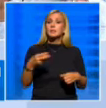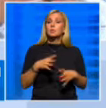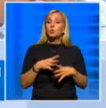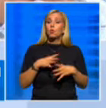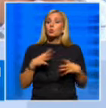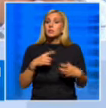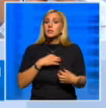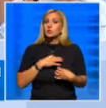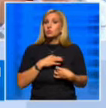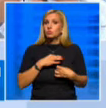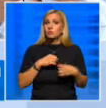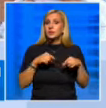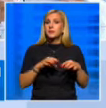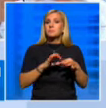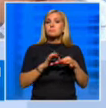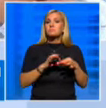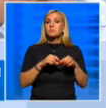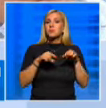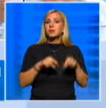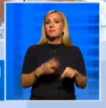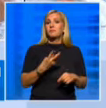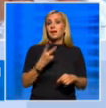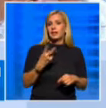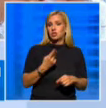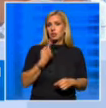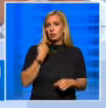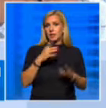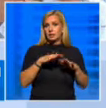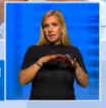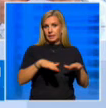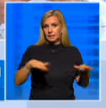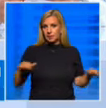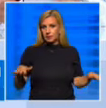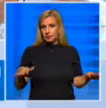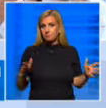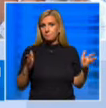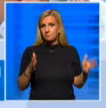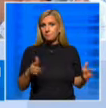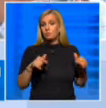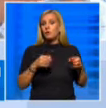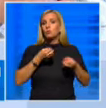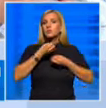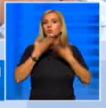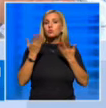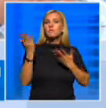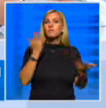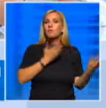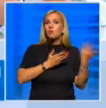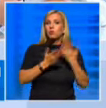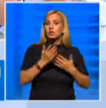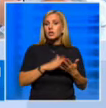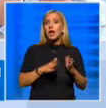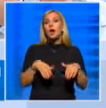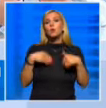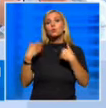чувствителна. Тя касае две неща, които са изключително важни за нашето общество. От една страна децата и това, което се случва в училище, от друга страна